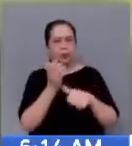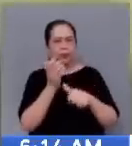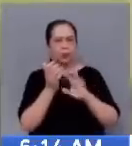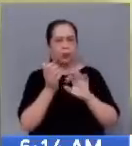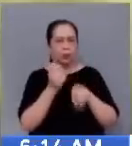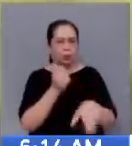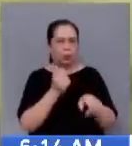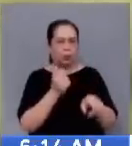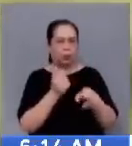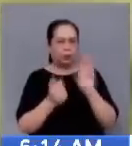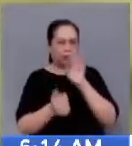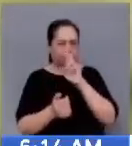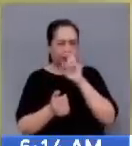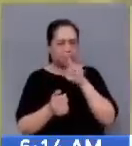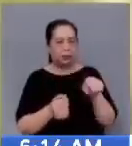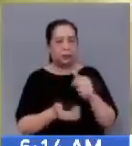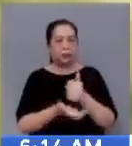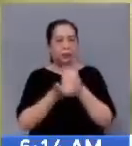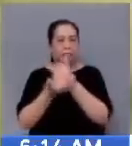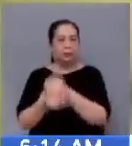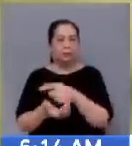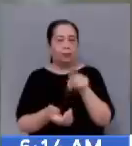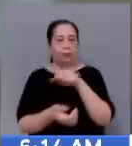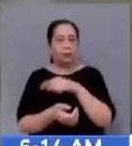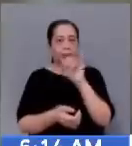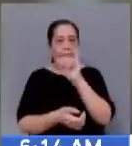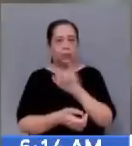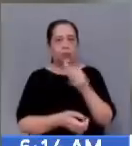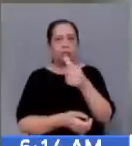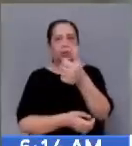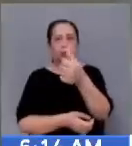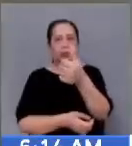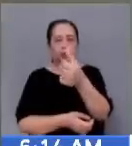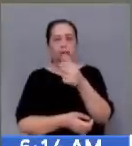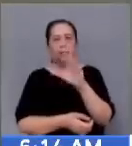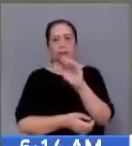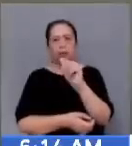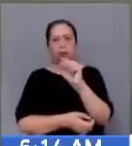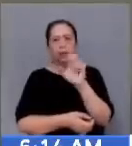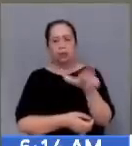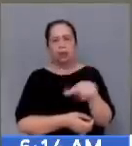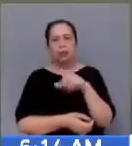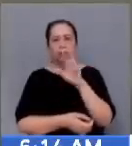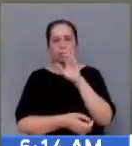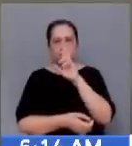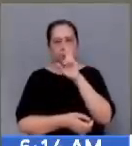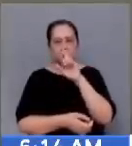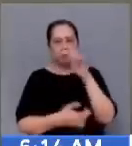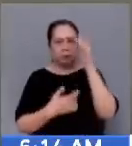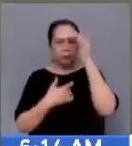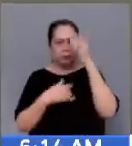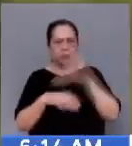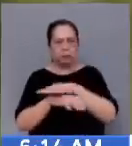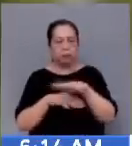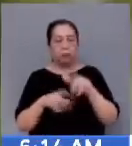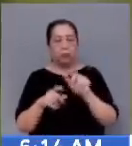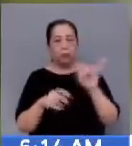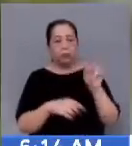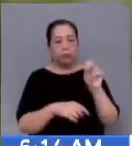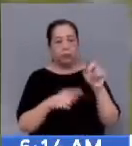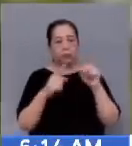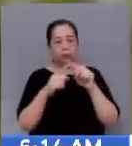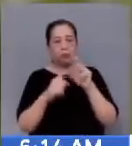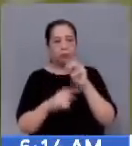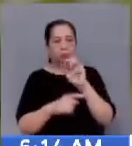for Health Development Ilocos, 10 na ang kumpirmadong kaso ng leptospirosis sa rehiyon simula Enero hanggang sa buwan ng Mayo ngayong